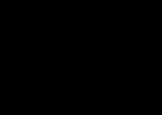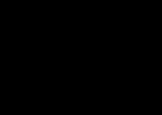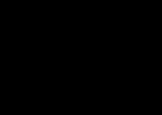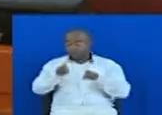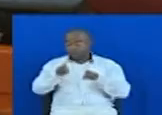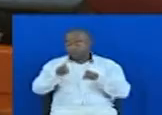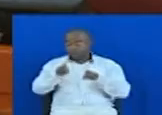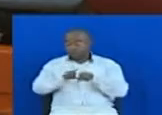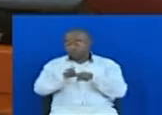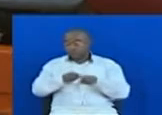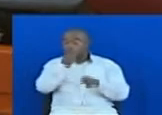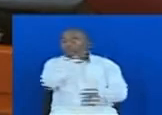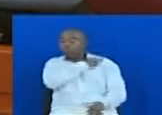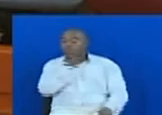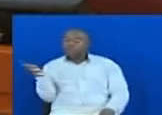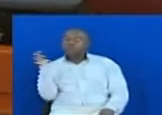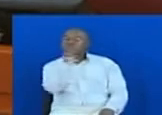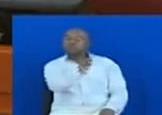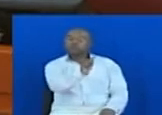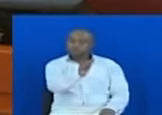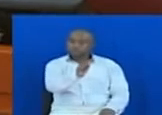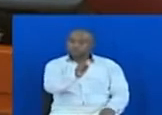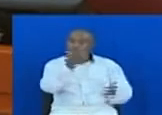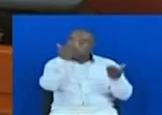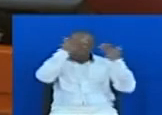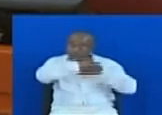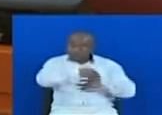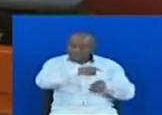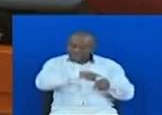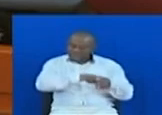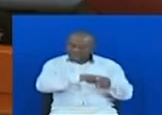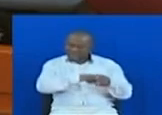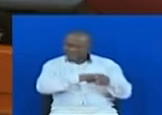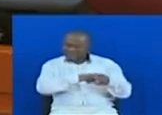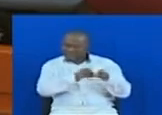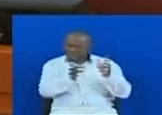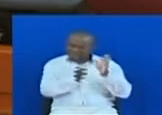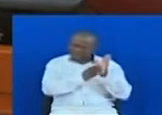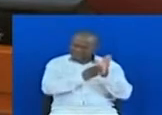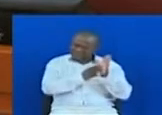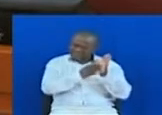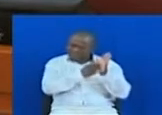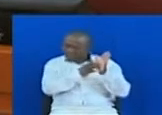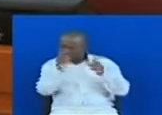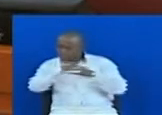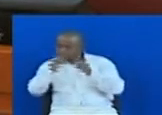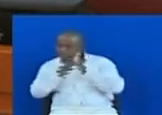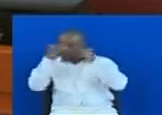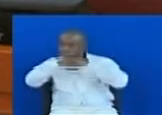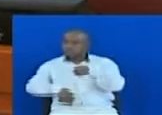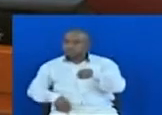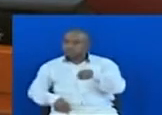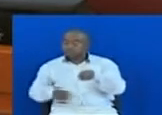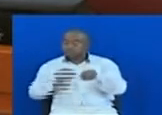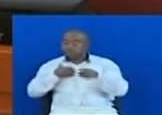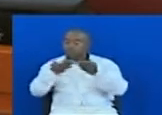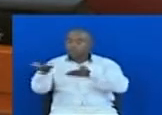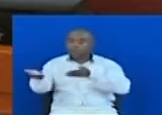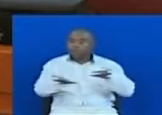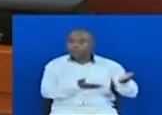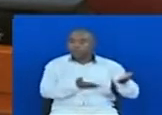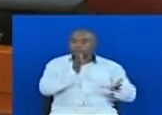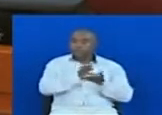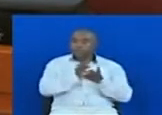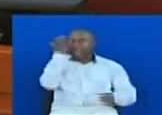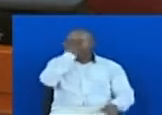kule Mheshimiwa Mboe saa 8, kati ya saa 8 na saa 9 usiku. Na walipompokea alikuwa